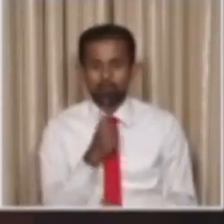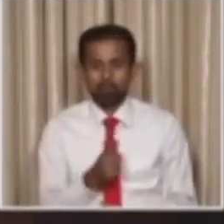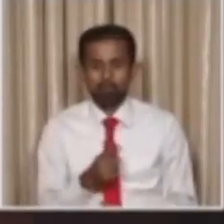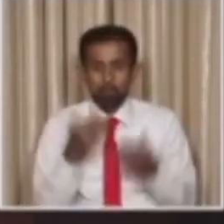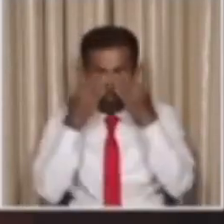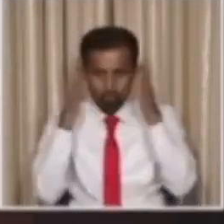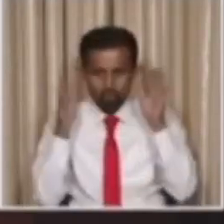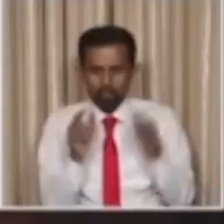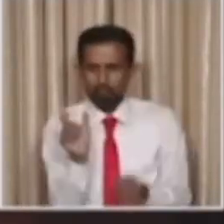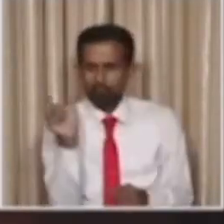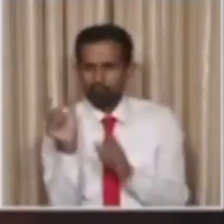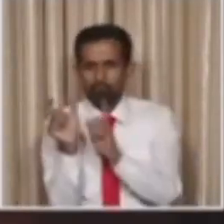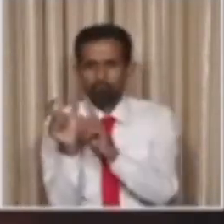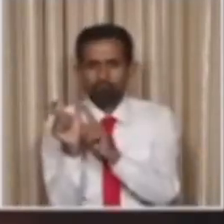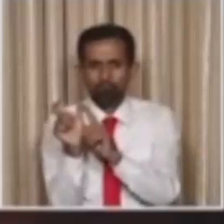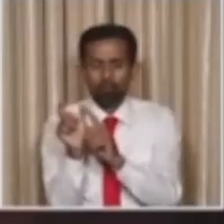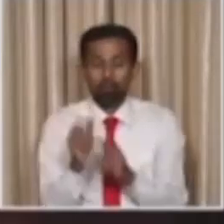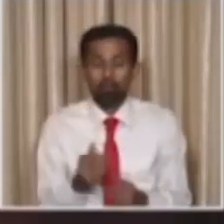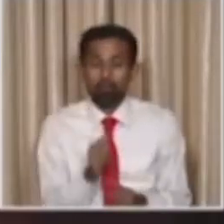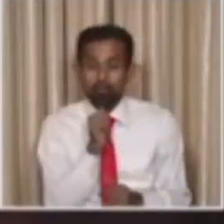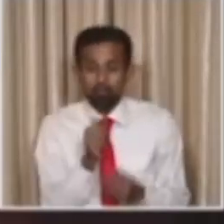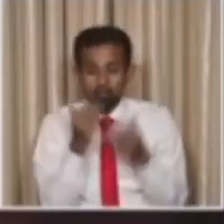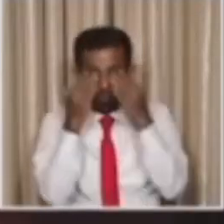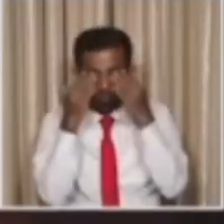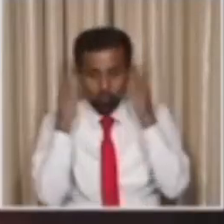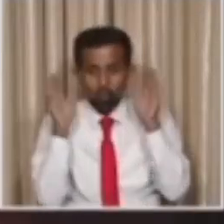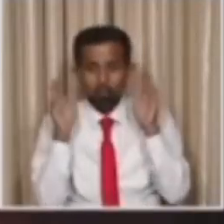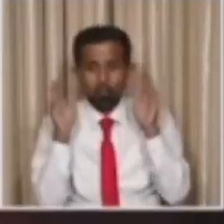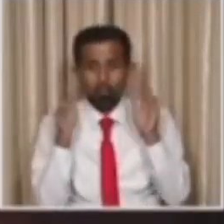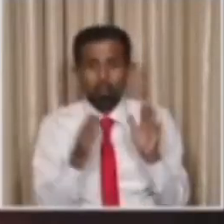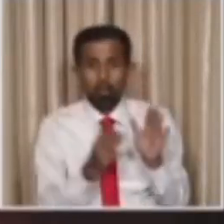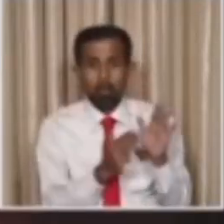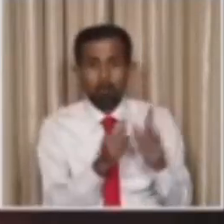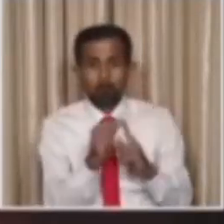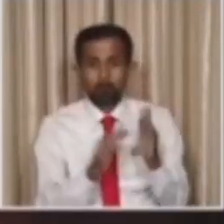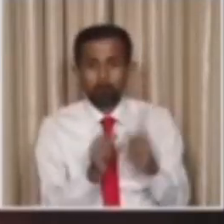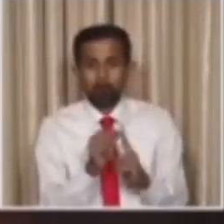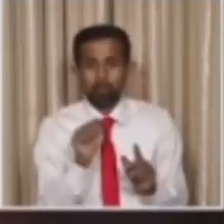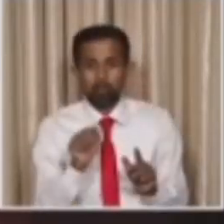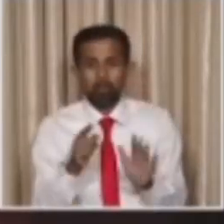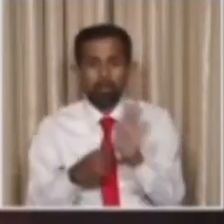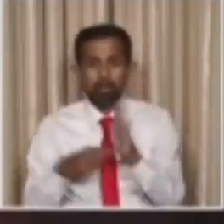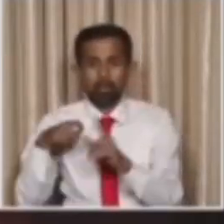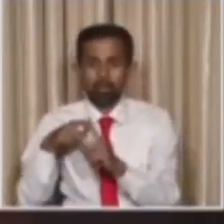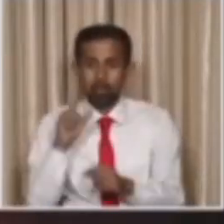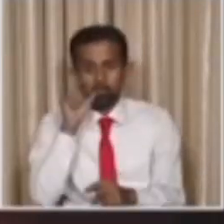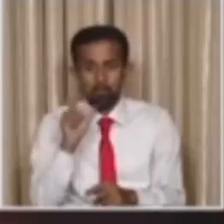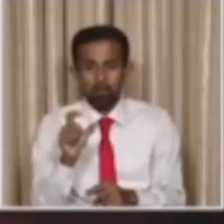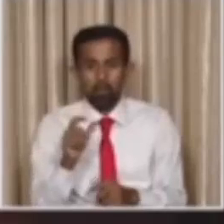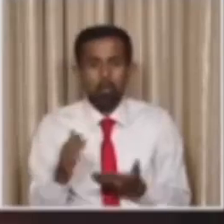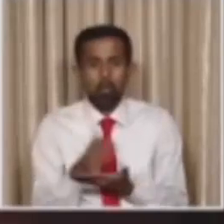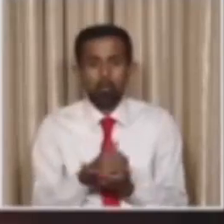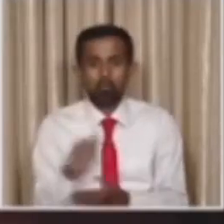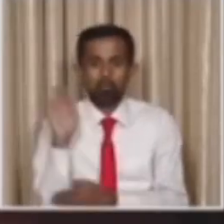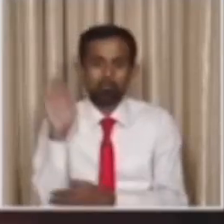කියන්නේ වචනේ පරිසමාප්තාර්ථයෙන්ම සත්භාවය වෙන්නට ඕන mantri.lk එකට ගිහිලා බලා ගන්න පුළුවන් සත්භාවයෙන් හැම එකටම